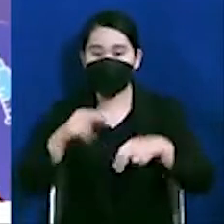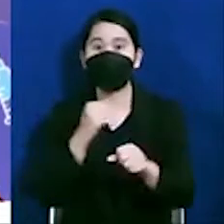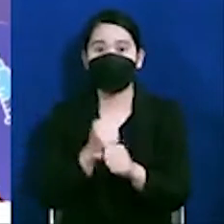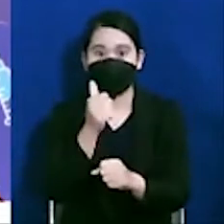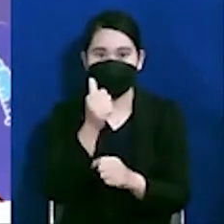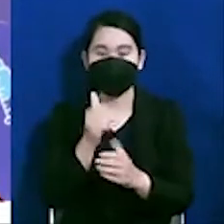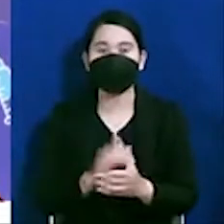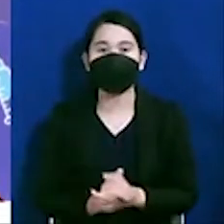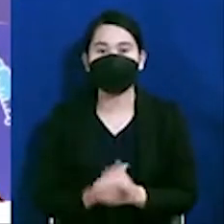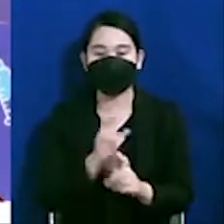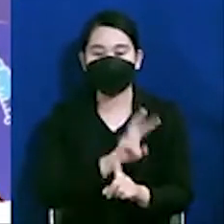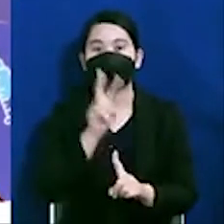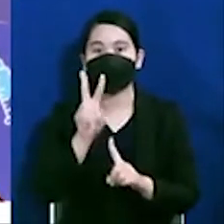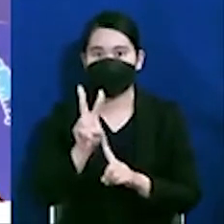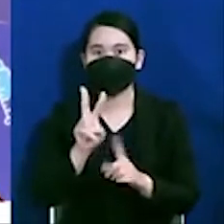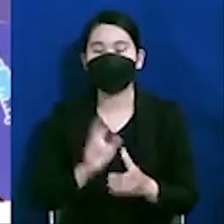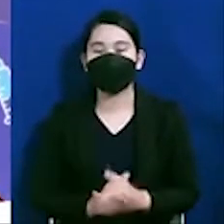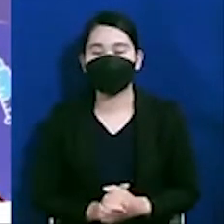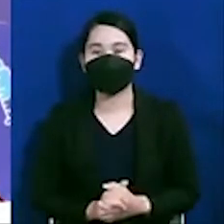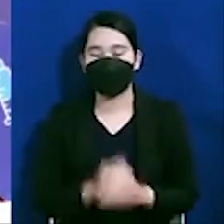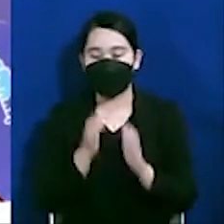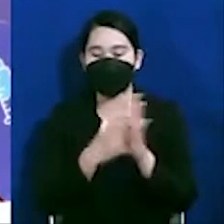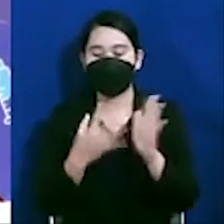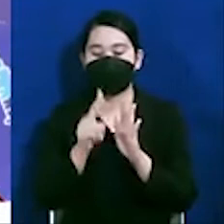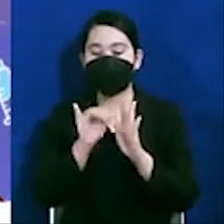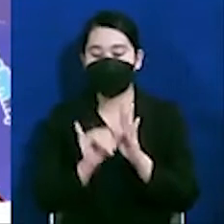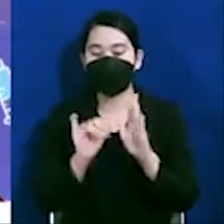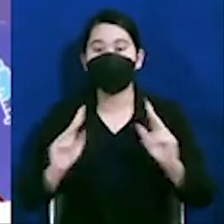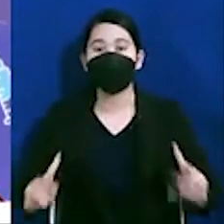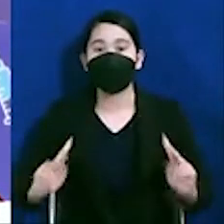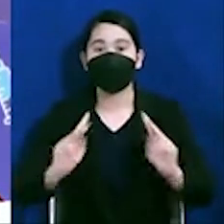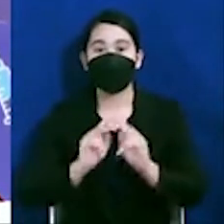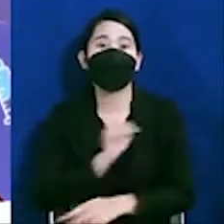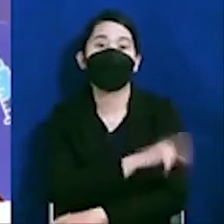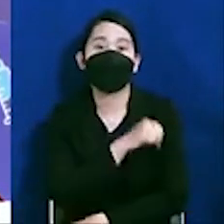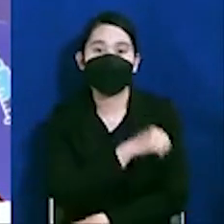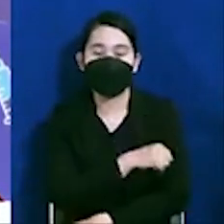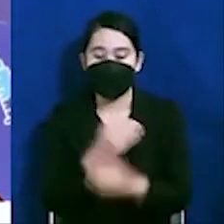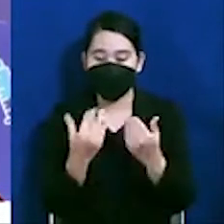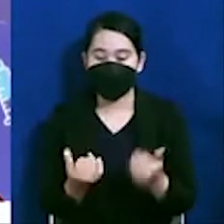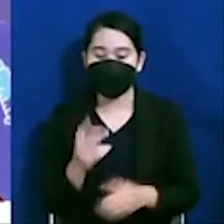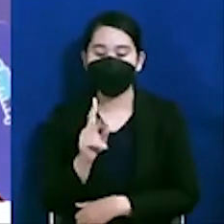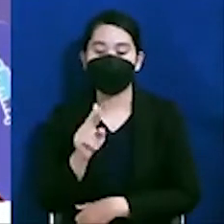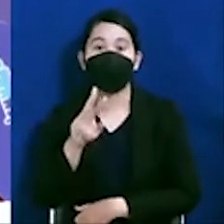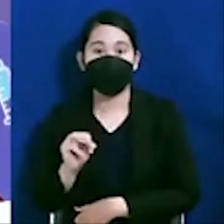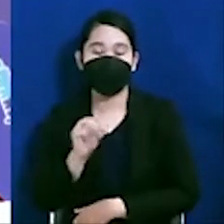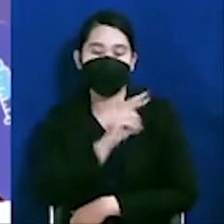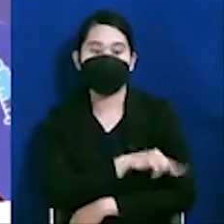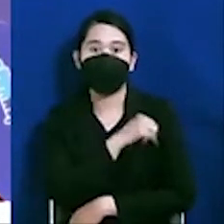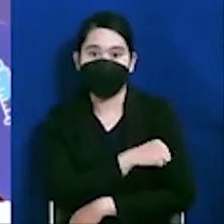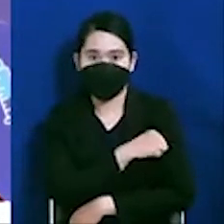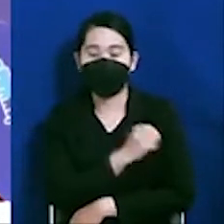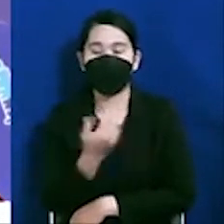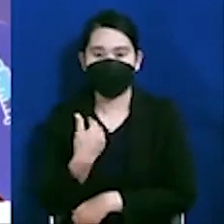คือตอนนี้บ่ายของกระซู่นะครับก็คือว่าตอนนี้โดยบ่ทางกรมแพทย์ได้ออกมาตรฐานของ Home